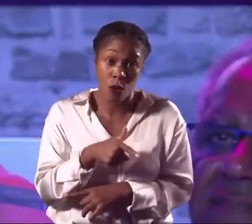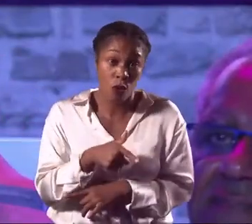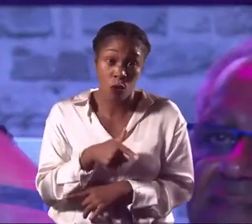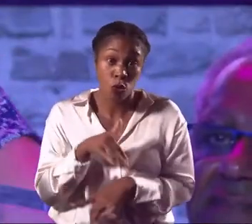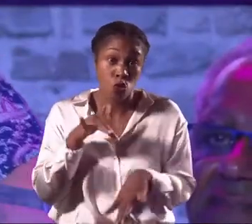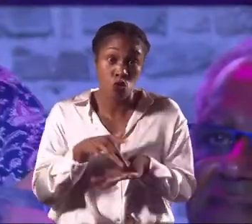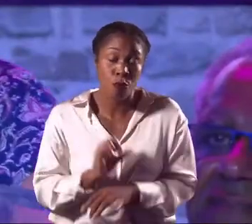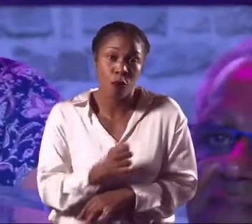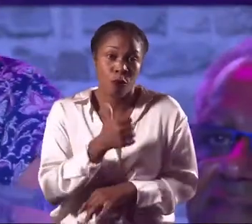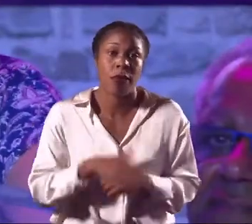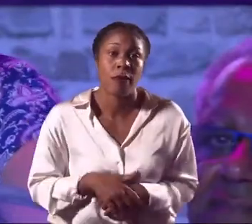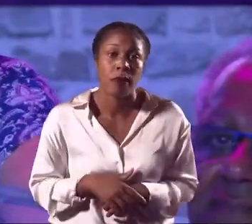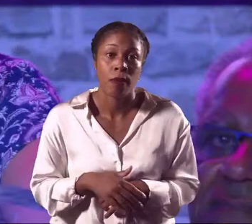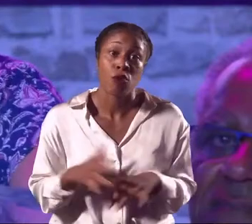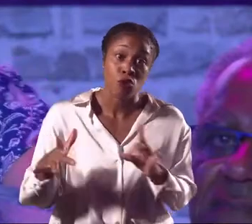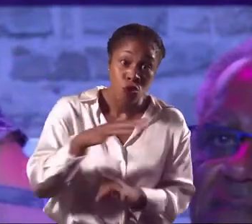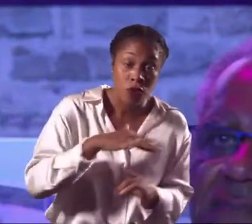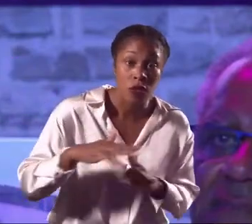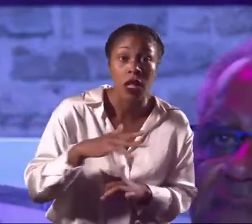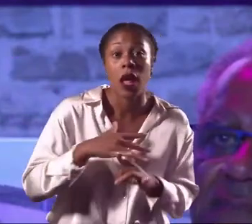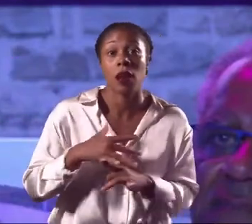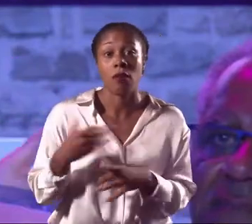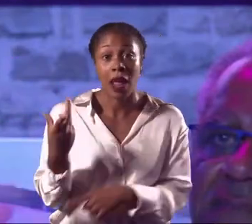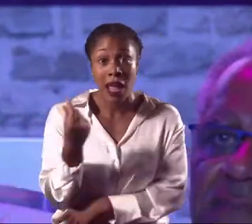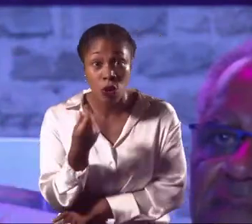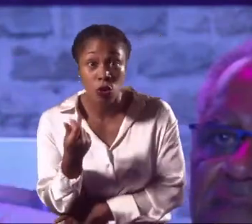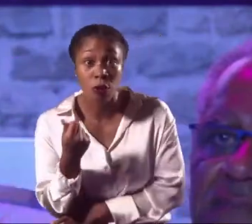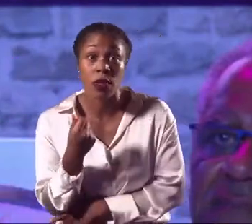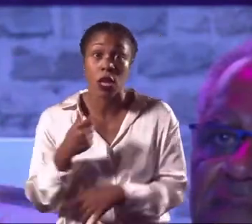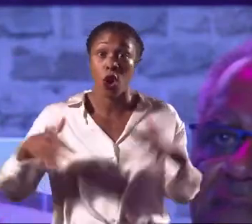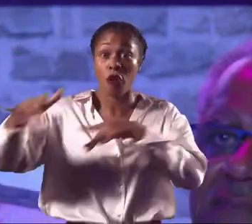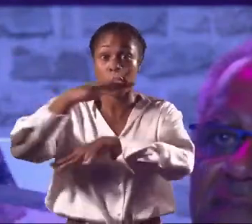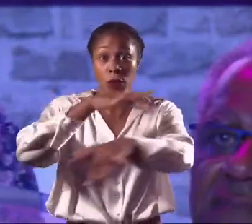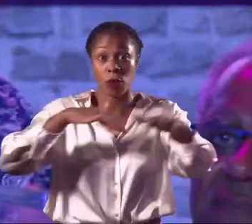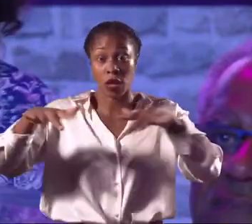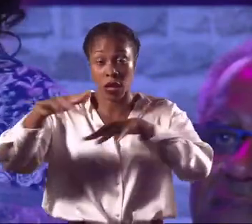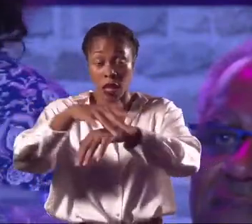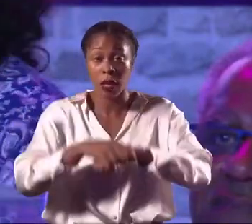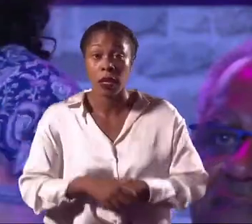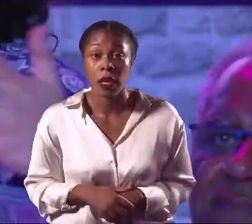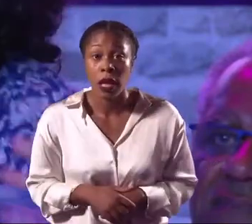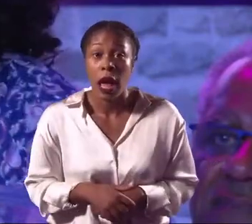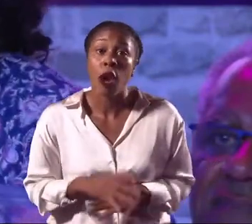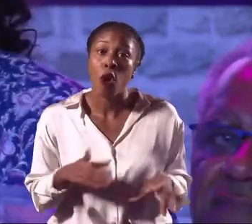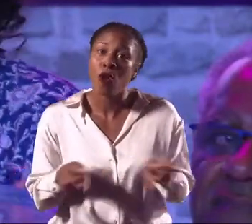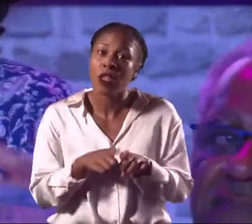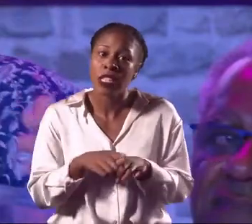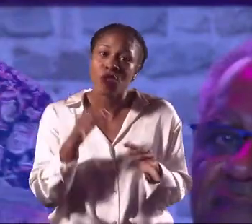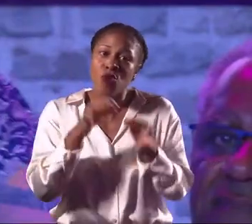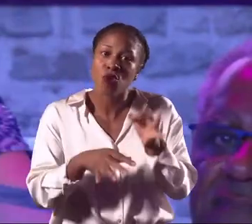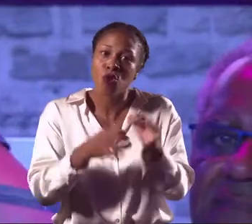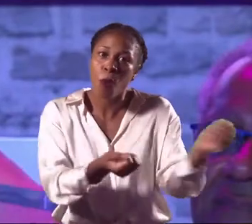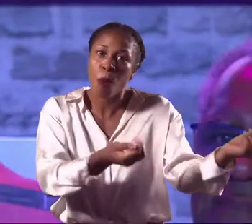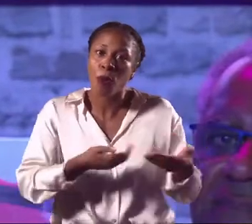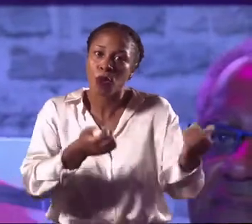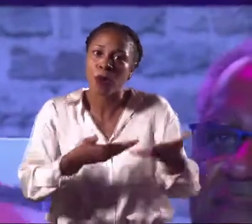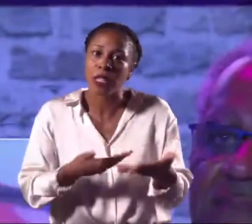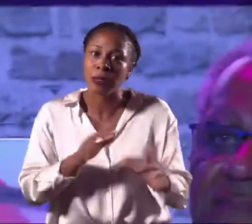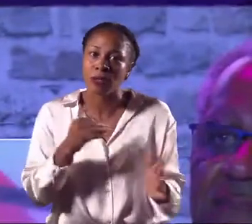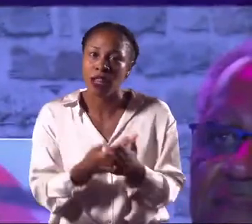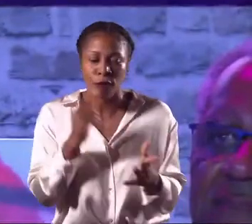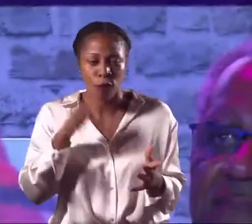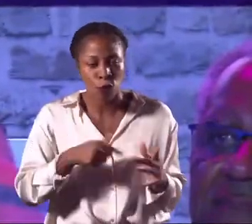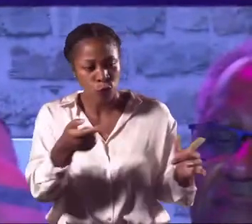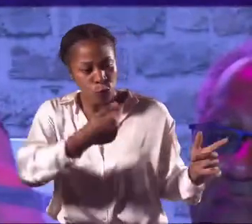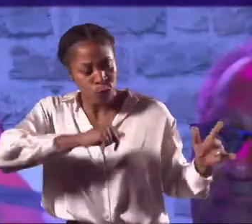économiques, environnementales, souvent aussi en première ligne des solutions, peut-être on devrait s'inspirer un peu plus de ce qui est fait dans les